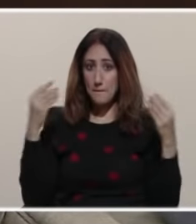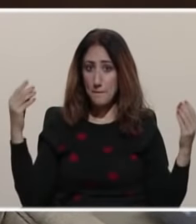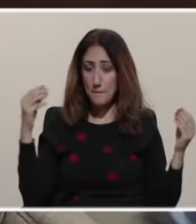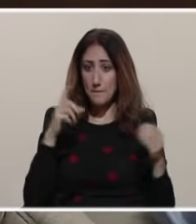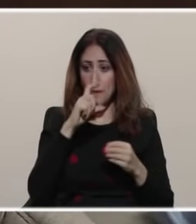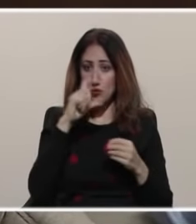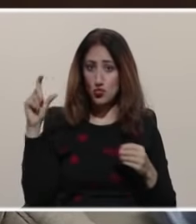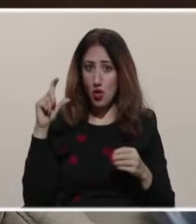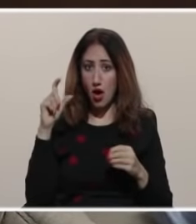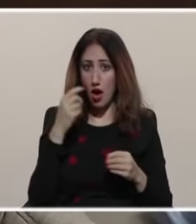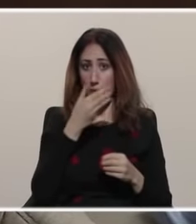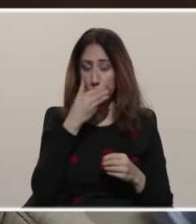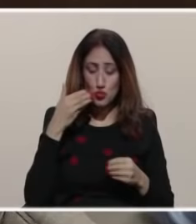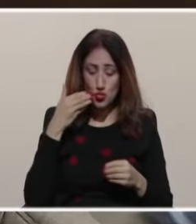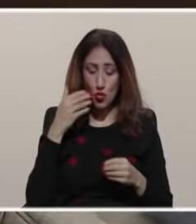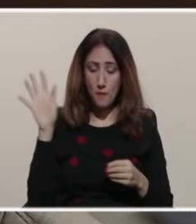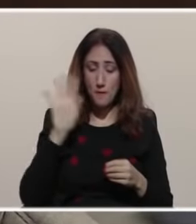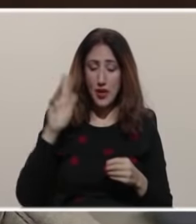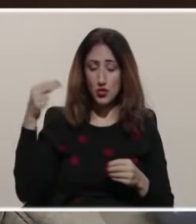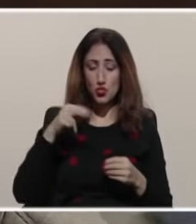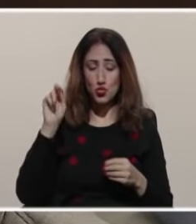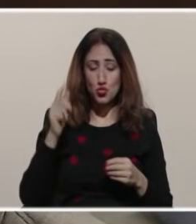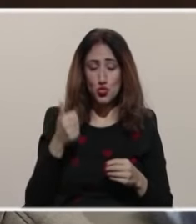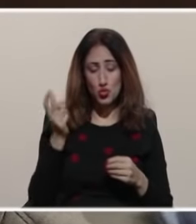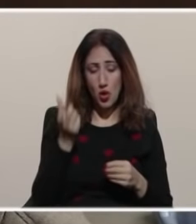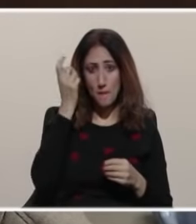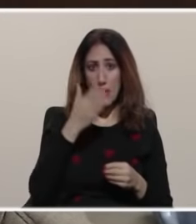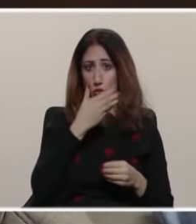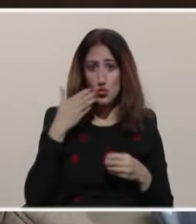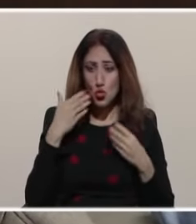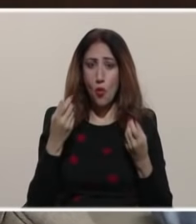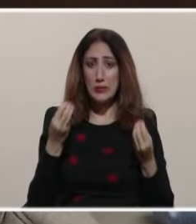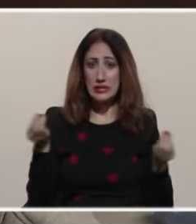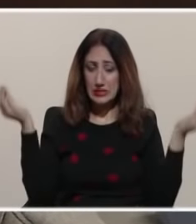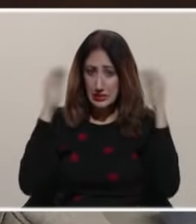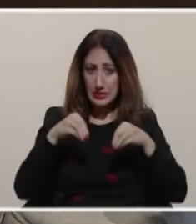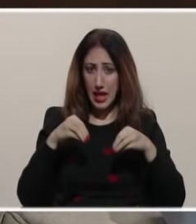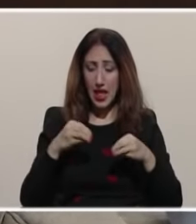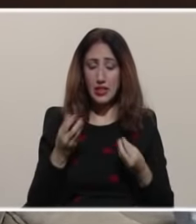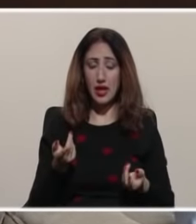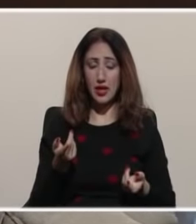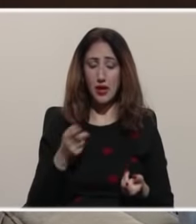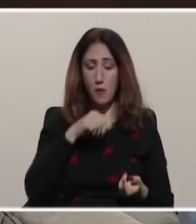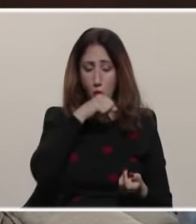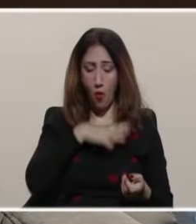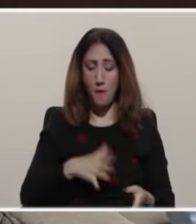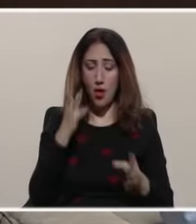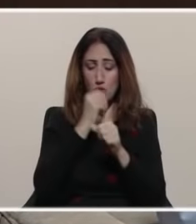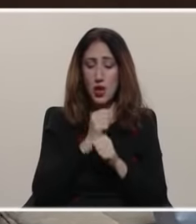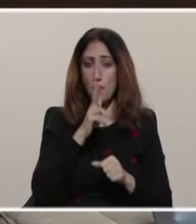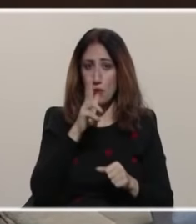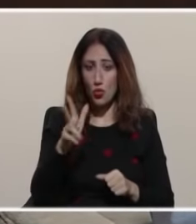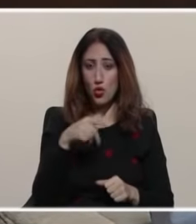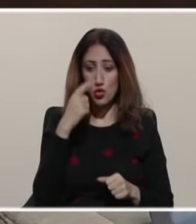شهر كما تصوم من شعبان، ما رأيناك تصوم أكثر مما تصوم في شعبان. فقال النبي صلى الله عليه وسلم: